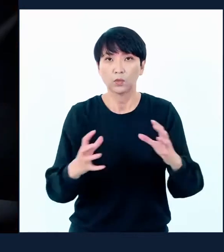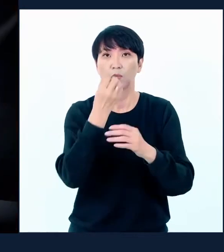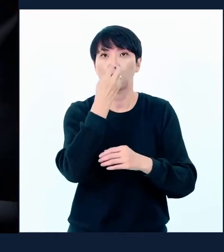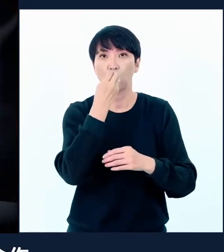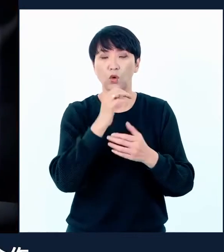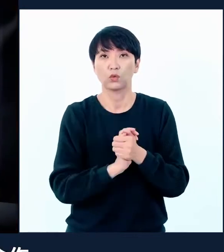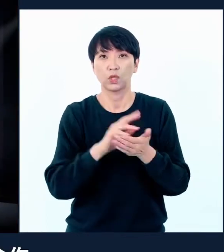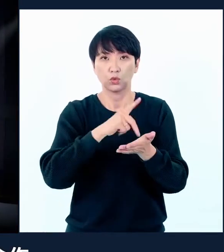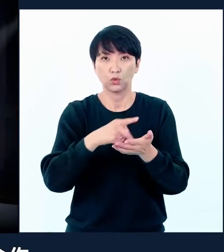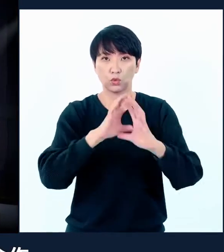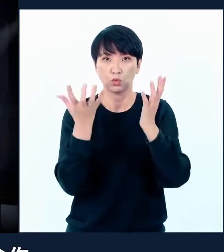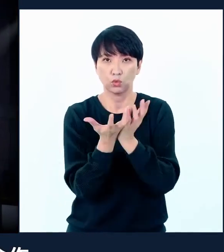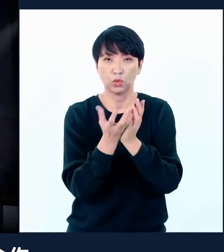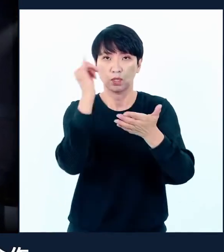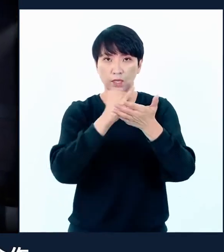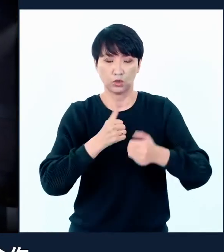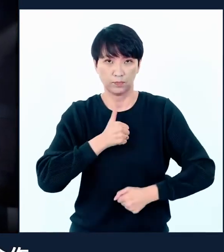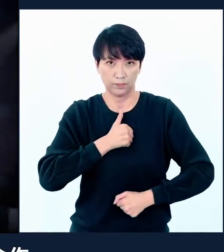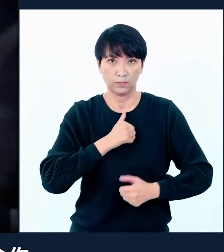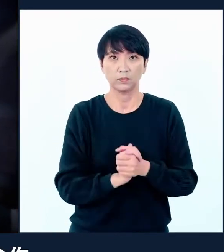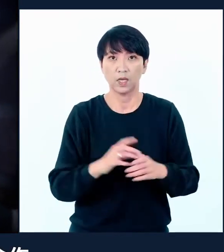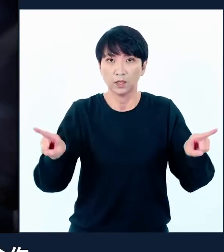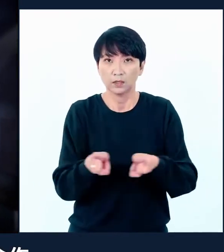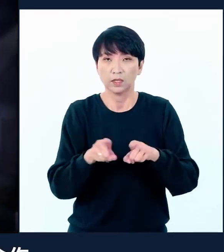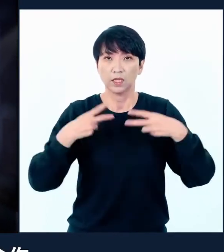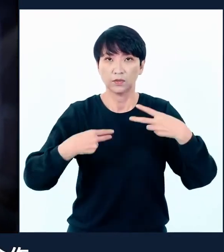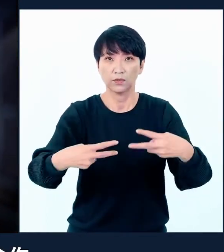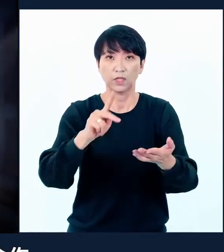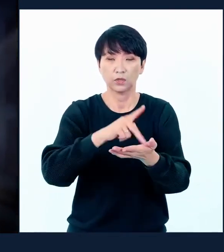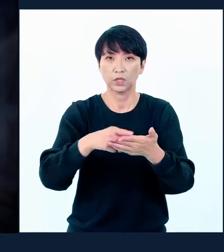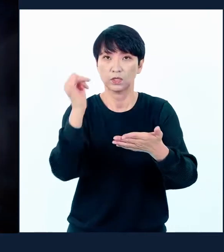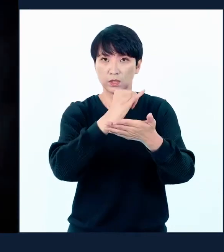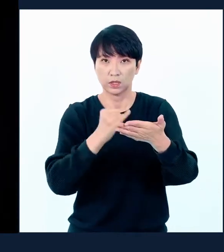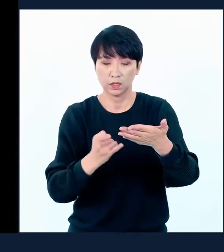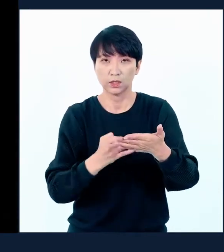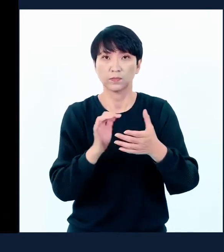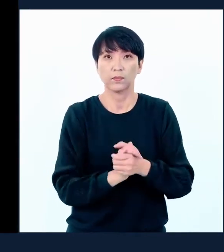术家，共同发展舞蹈艺术和开拓跨领域合作。